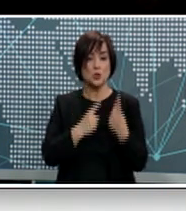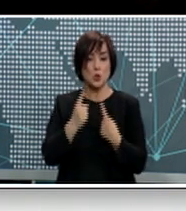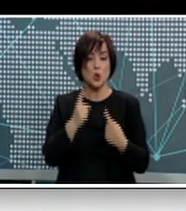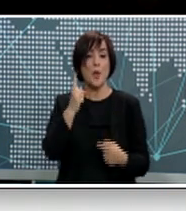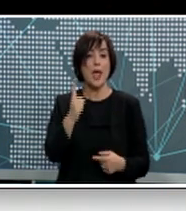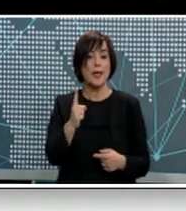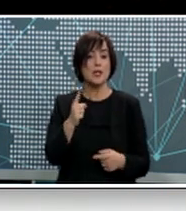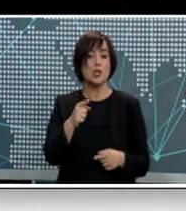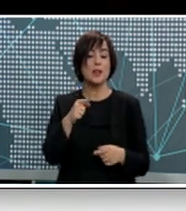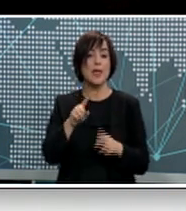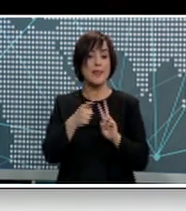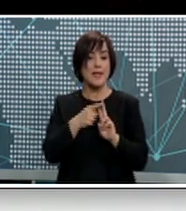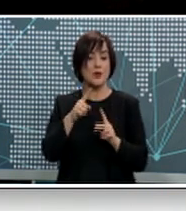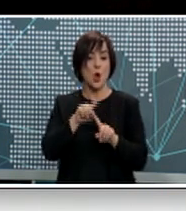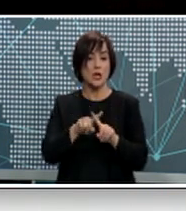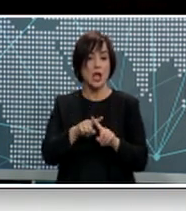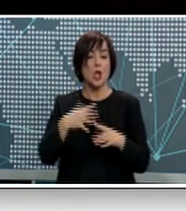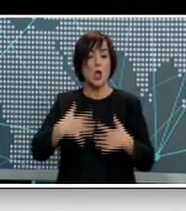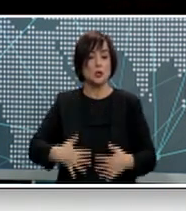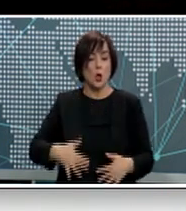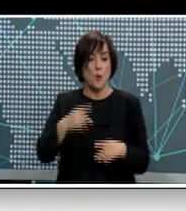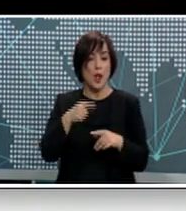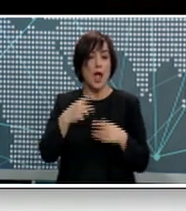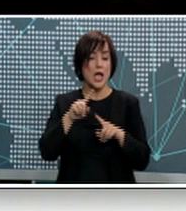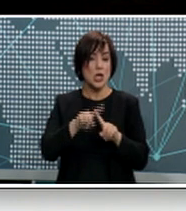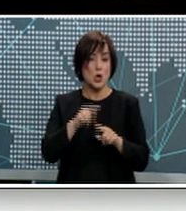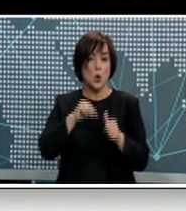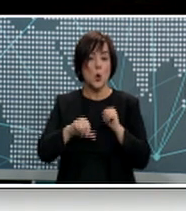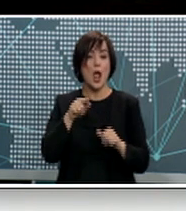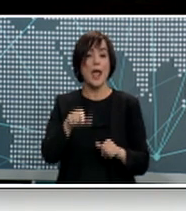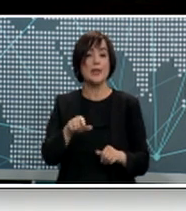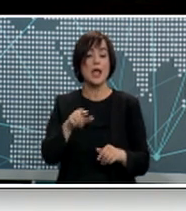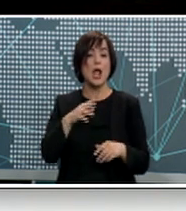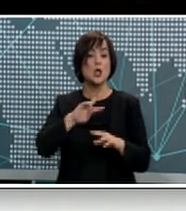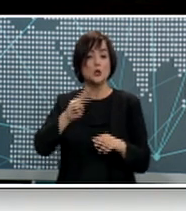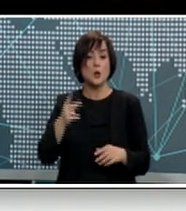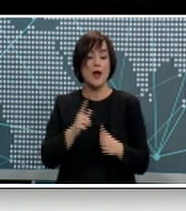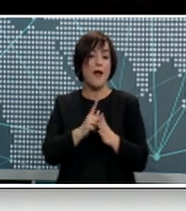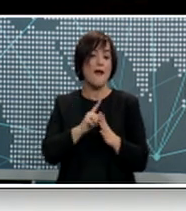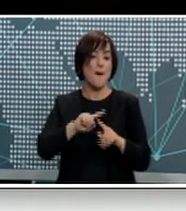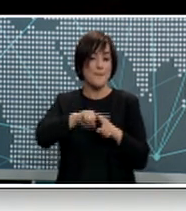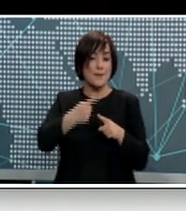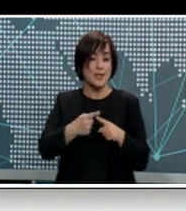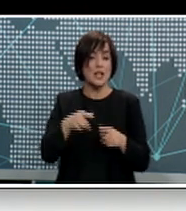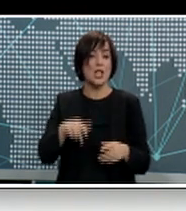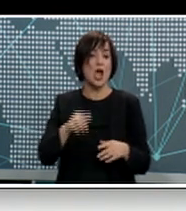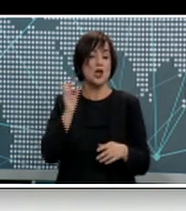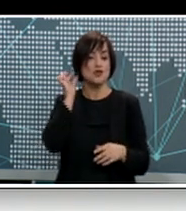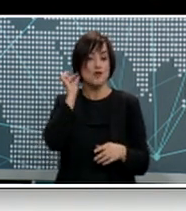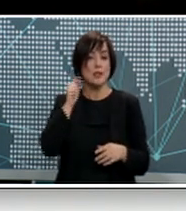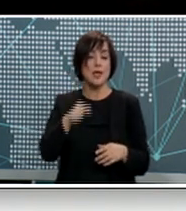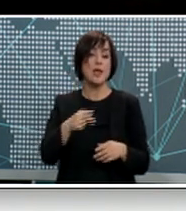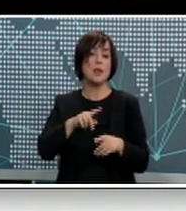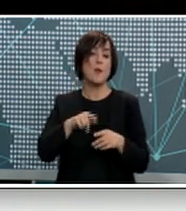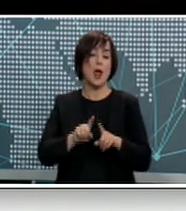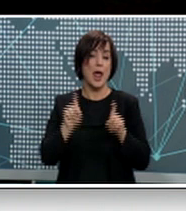Едниот пациент е на неврохирургија, другиот на торакална хирургија и еден на травма, а додека времената жена се наоѓа на